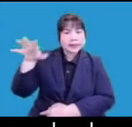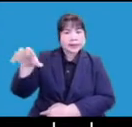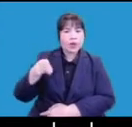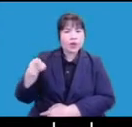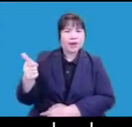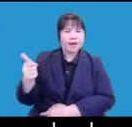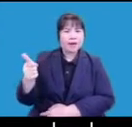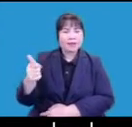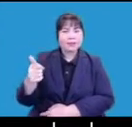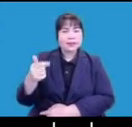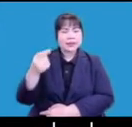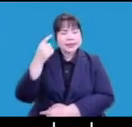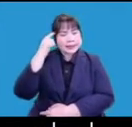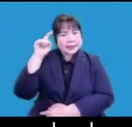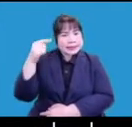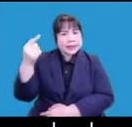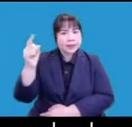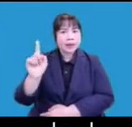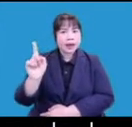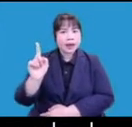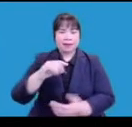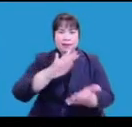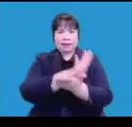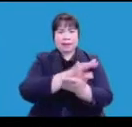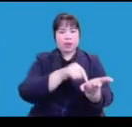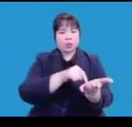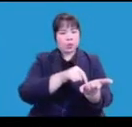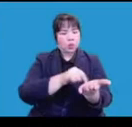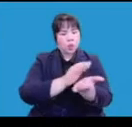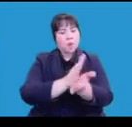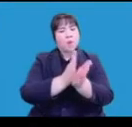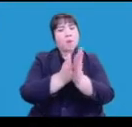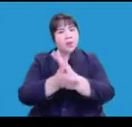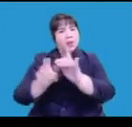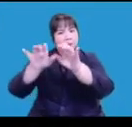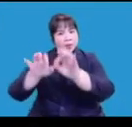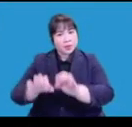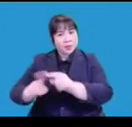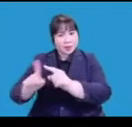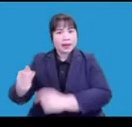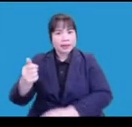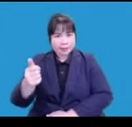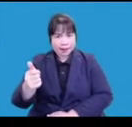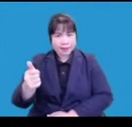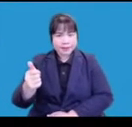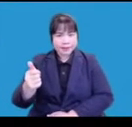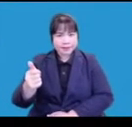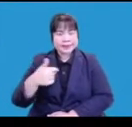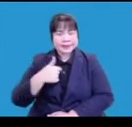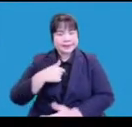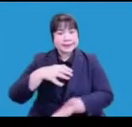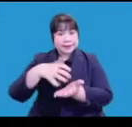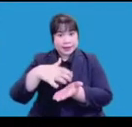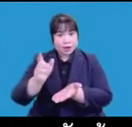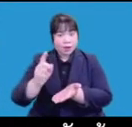สุดคือเราเริ่มเห็นว่าตัวกระดาษที่เราเก็บเนี่ยมันสามารถแปลงเป็นดิจิทัลไฟล์ได้แล้วสิ่งที่อยากจะเล่าต่อไปครับคือ